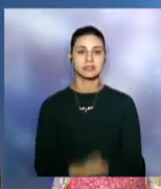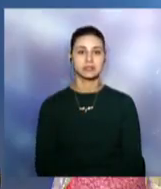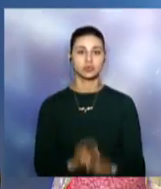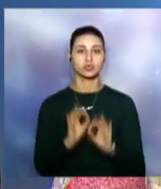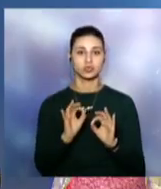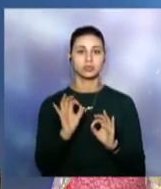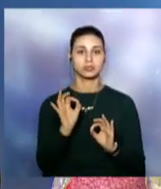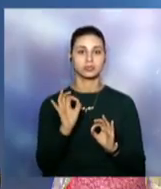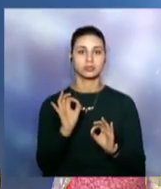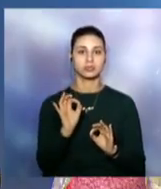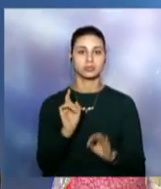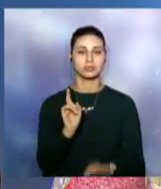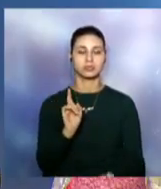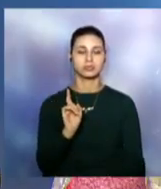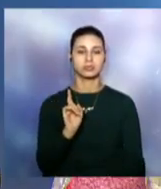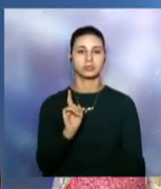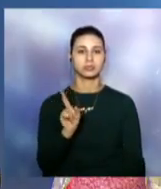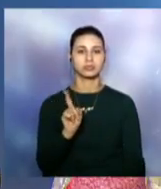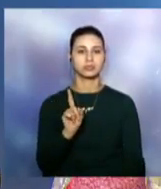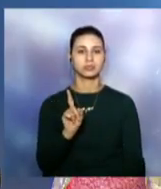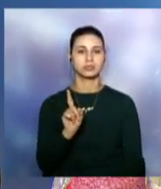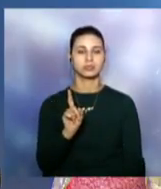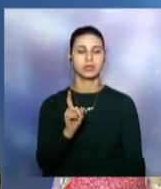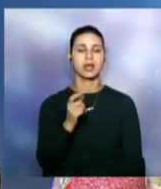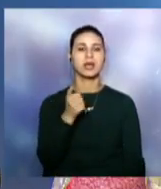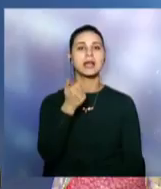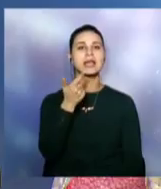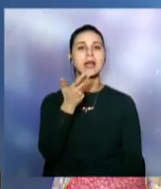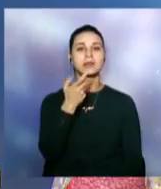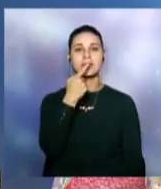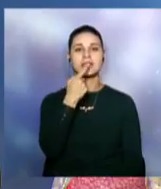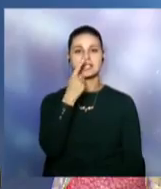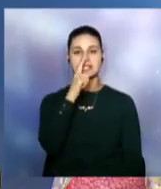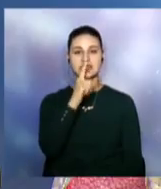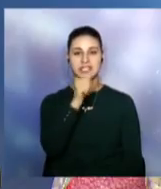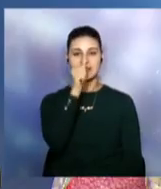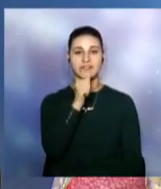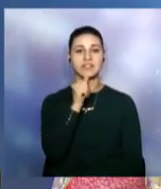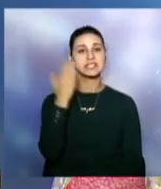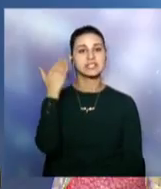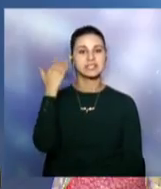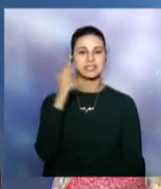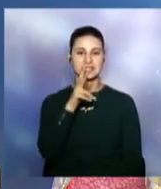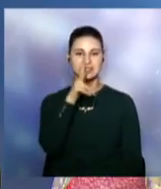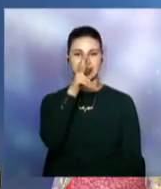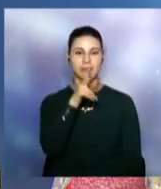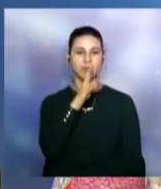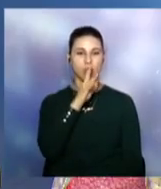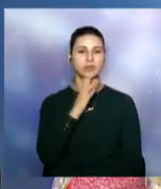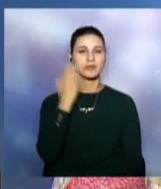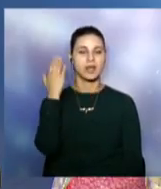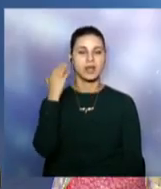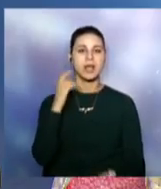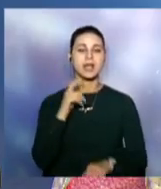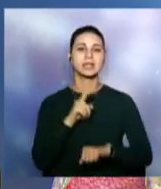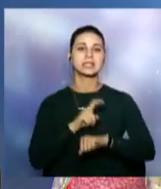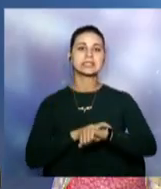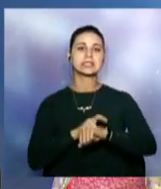ხო? ერთი თვის არა, რამდენიმე თვის წინ ბავშვმა გადაყლაპა საათის